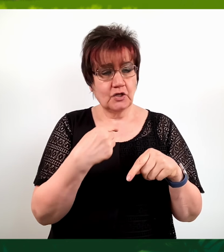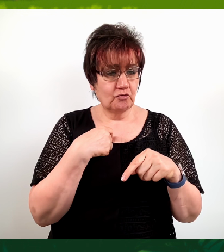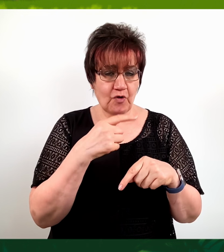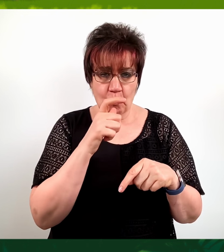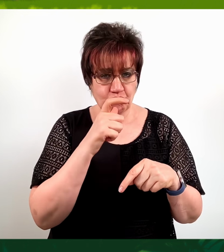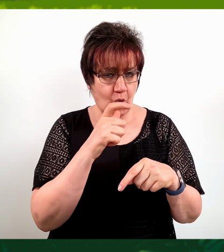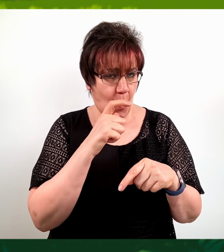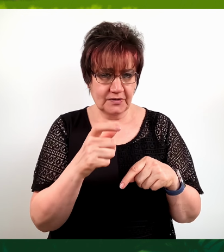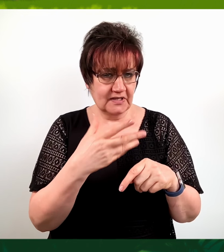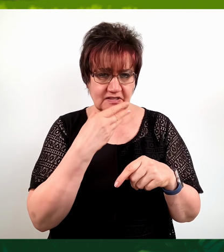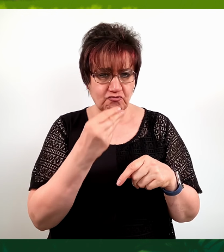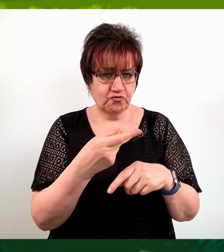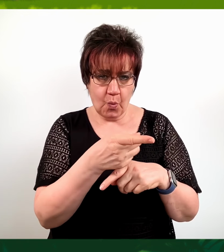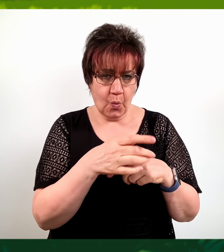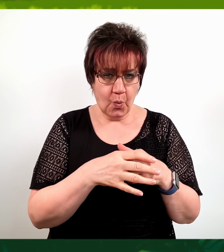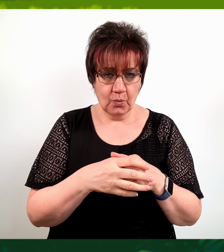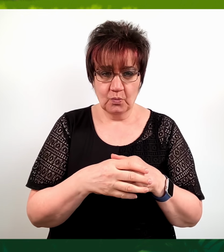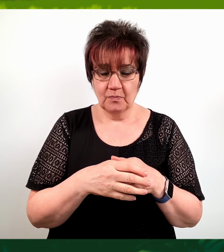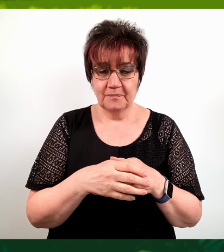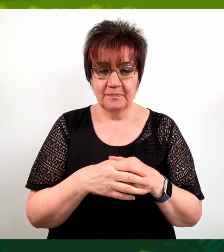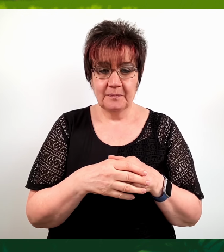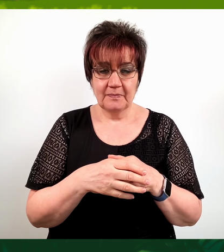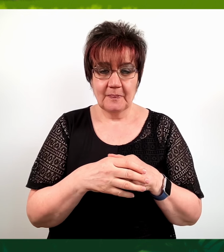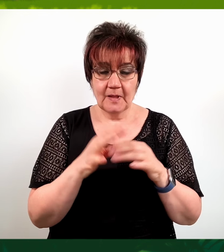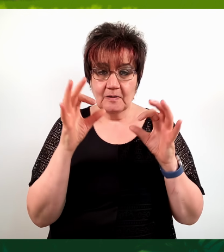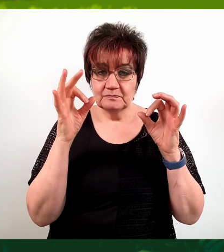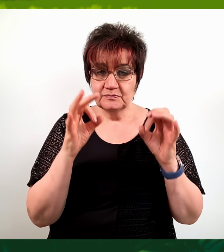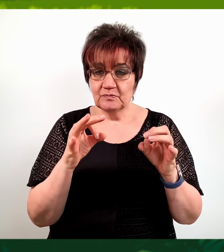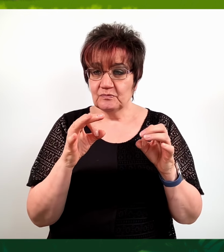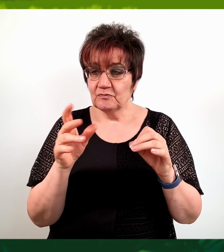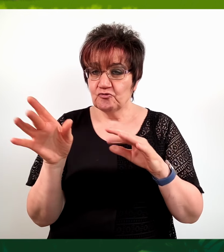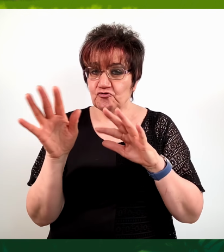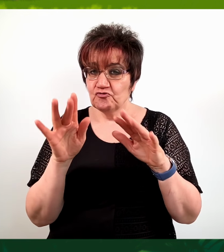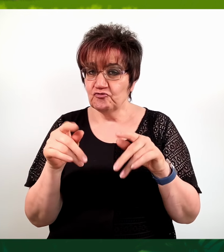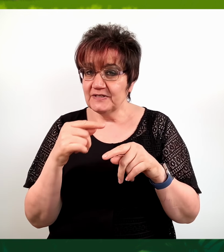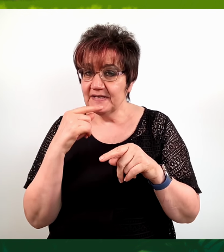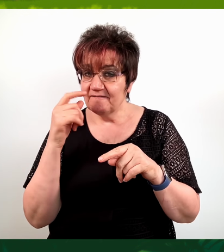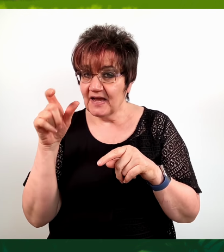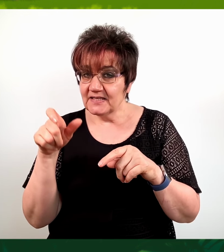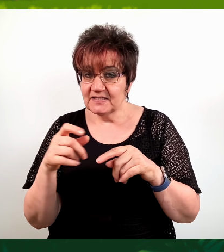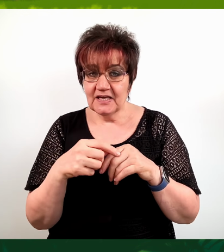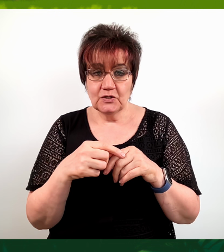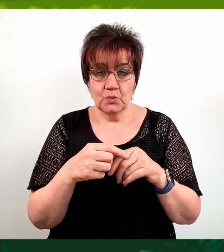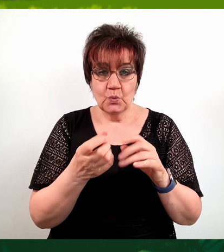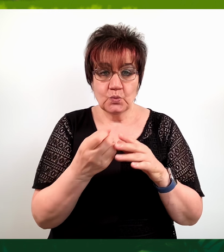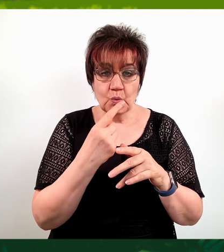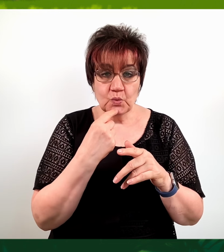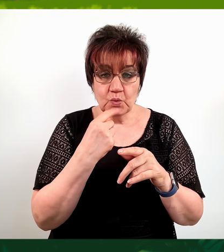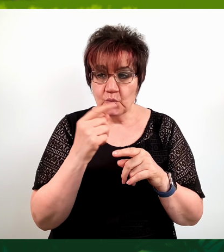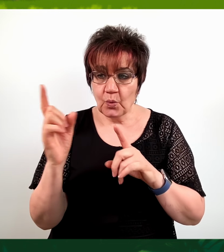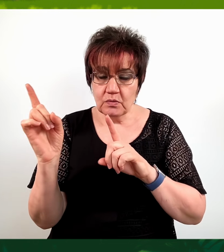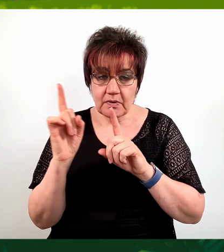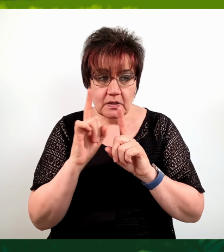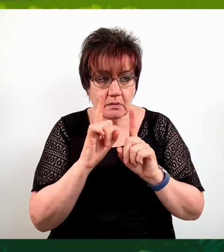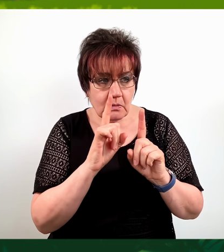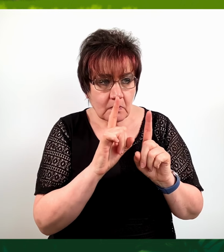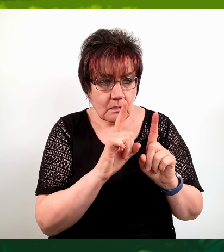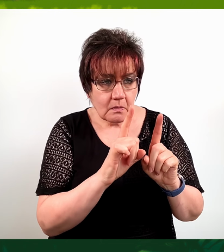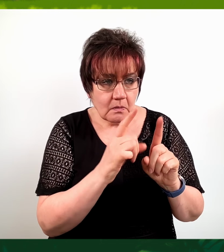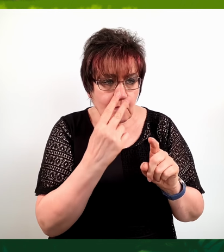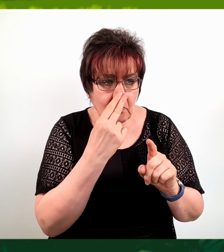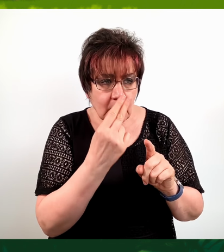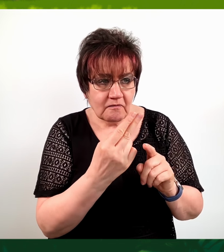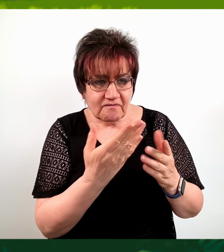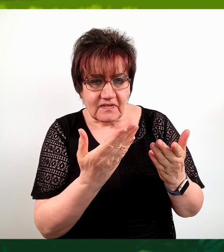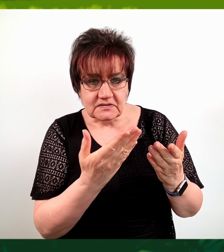hier zu erzählen vermag. Als Schneeweißchen und Rosenrot näher kamen, erkannten sie